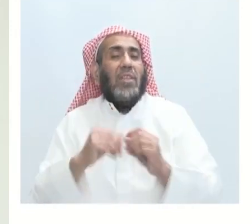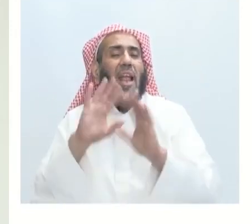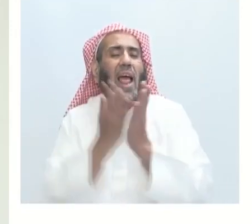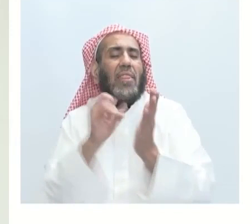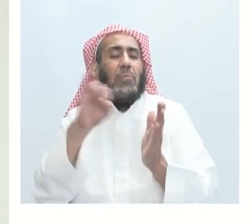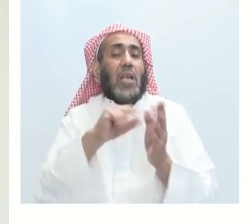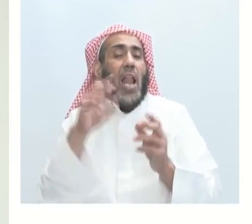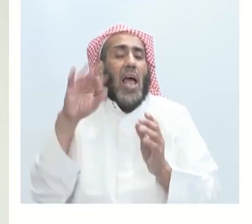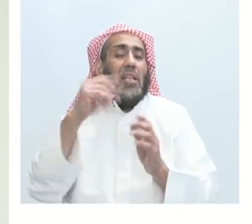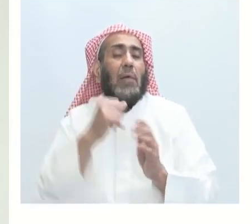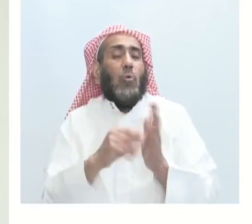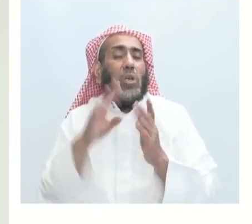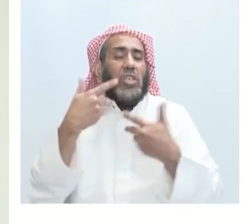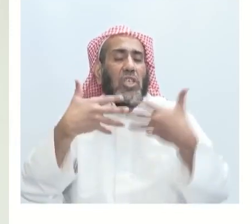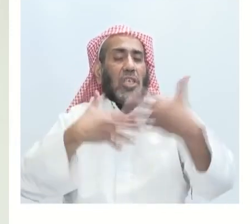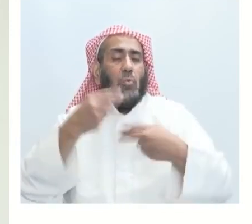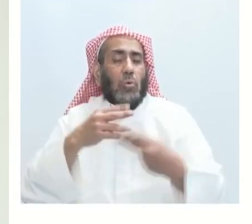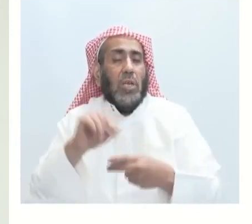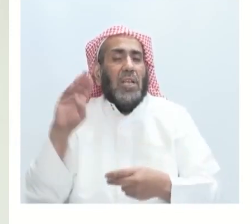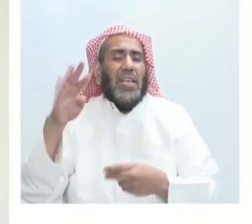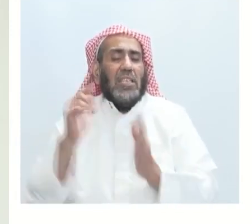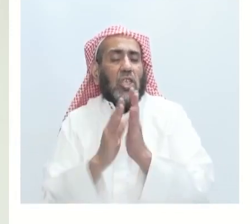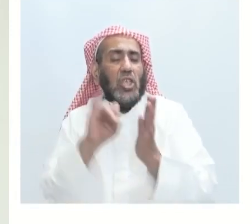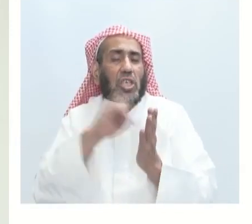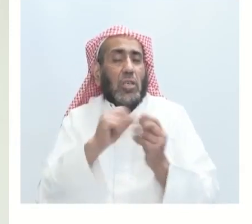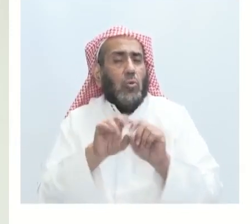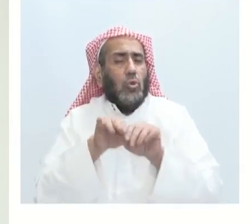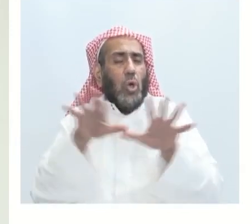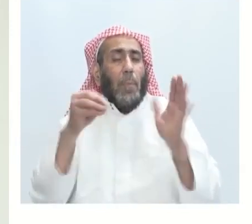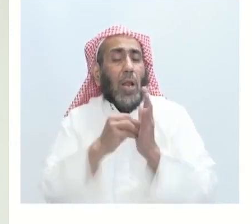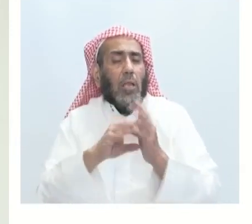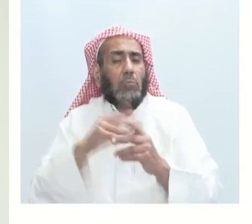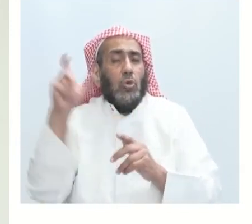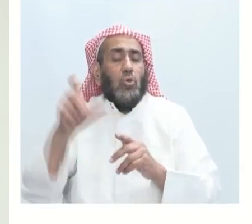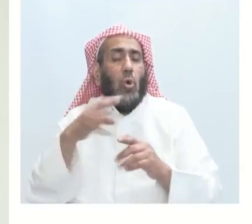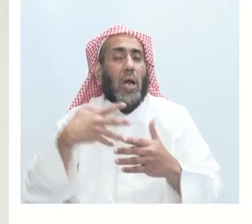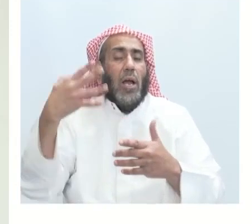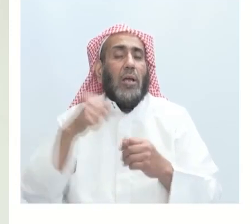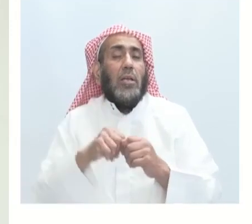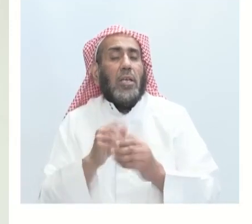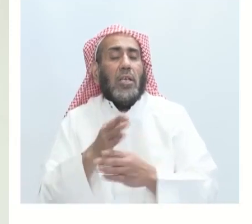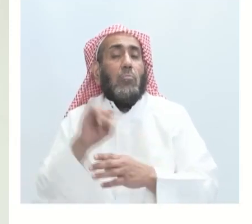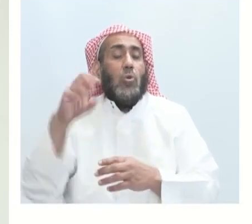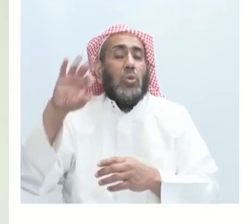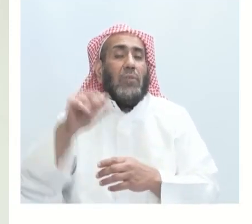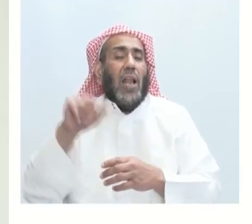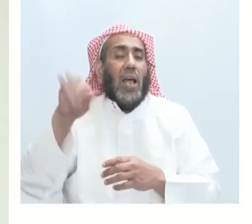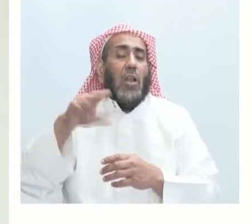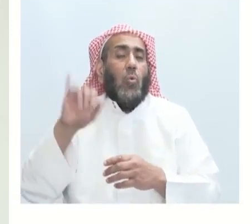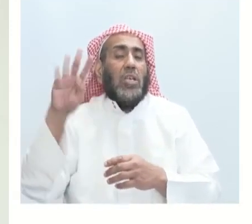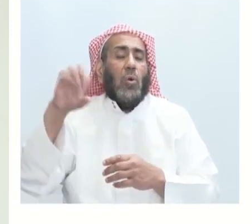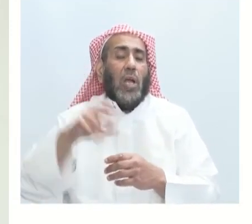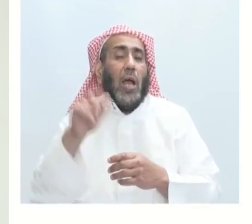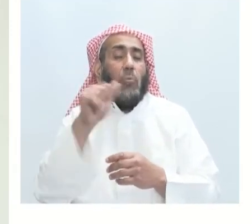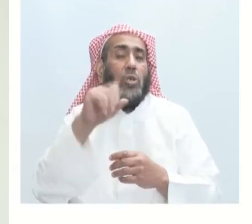هي الاداب وشعر وحوار وكانت مجله شعر ابرزها واشتهر اشتهر من خلاله عدد من الشعراء هذا الاتجاه مثل يوسف الخال وشوقي